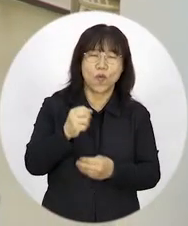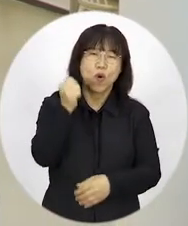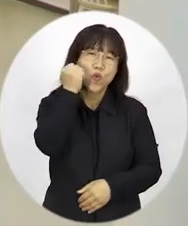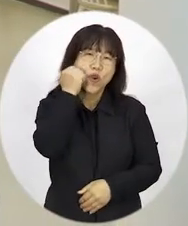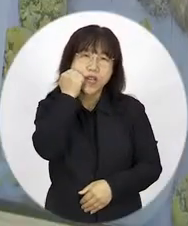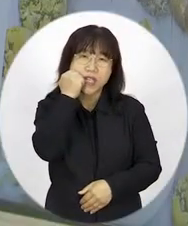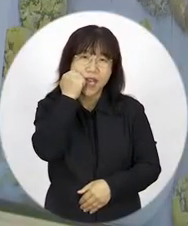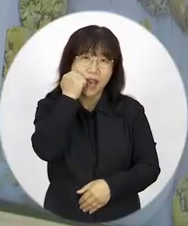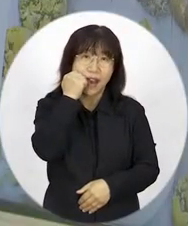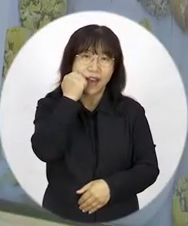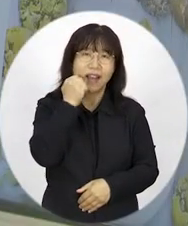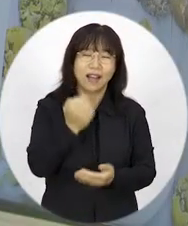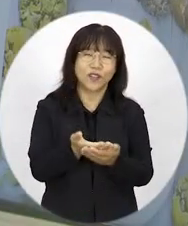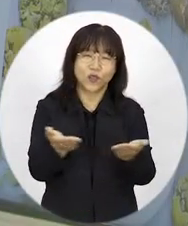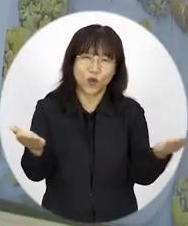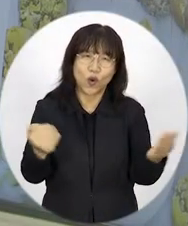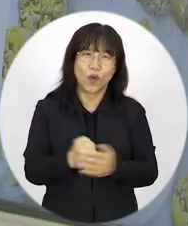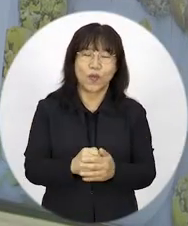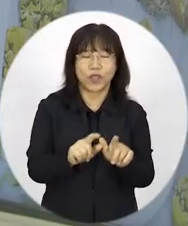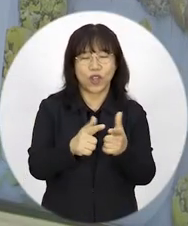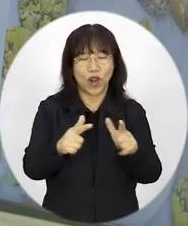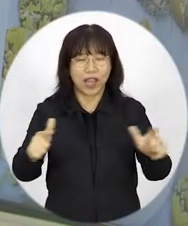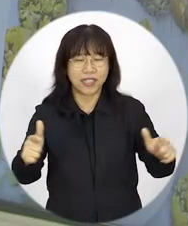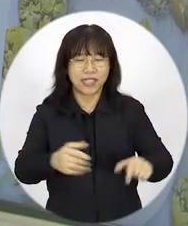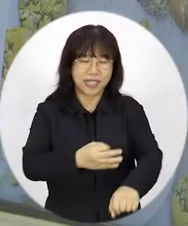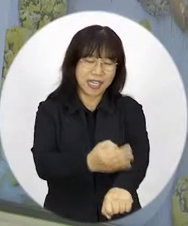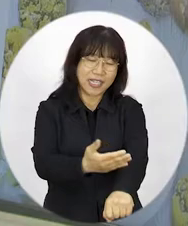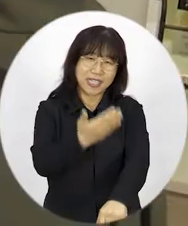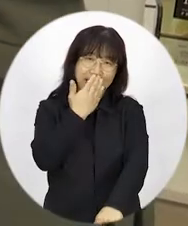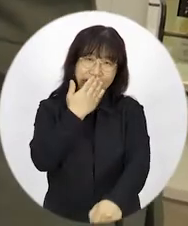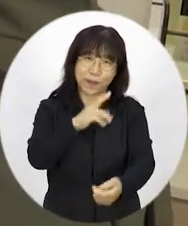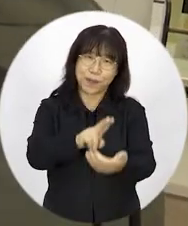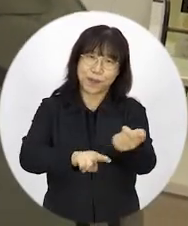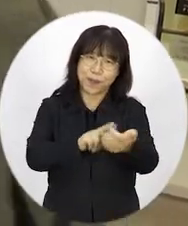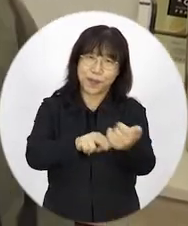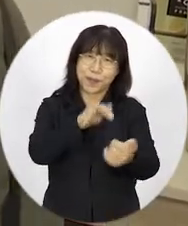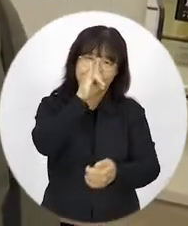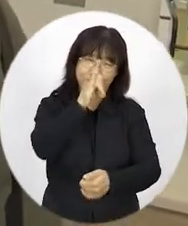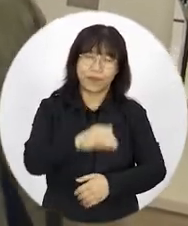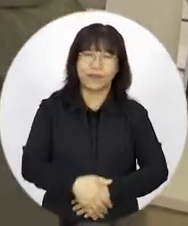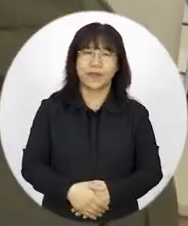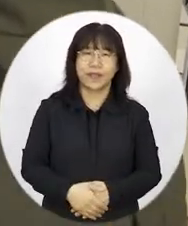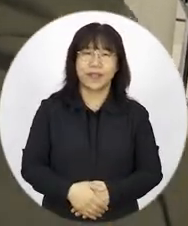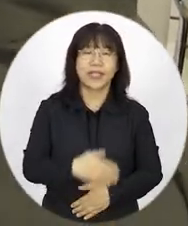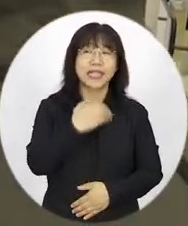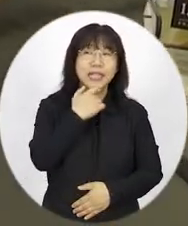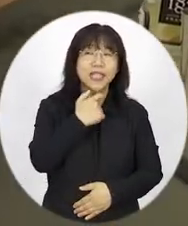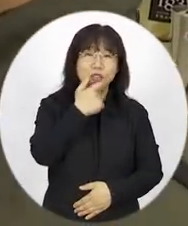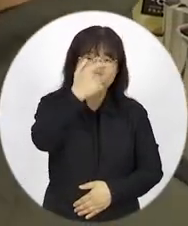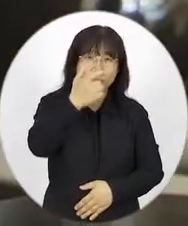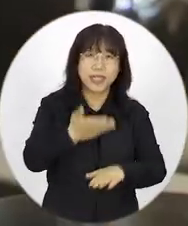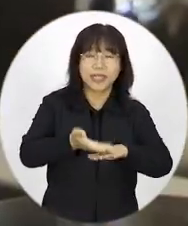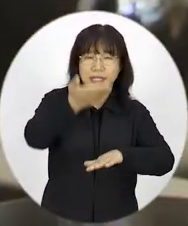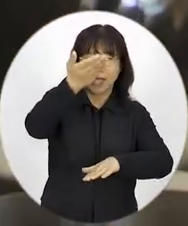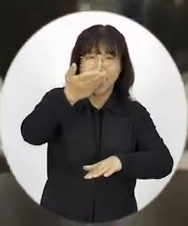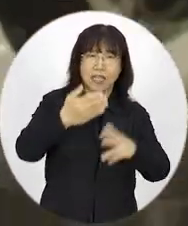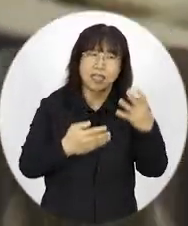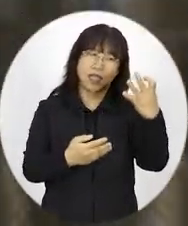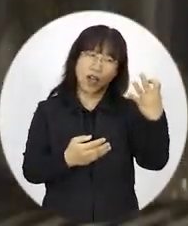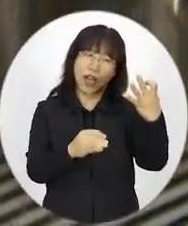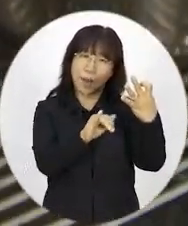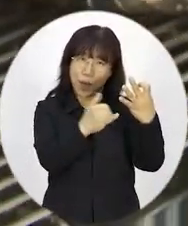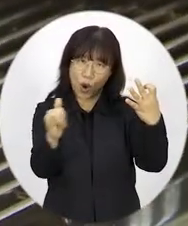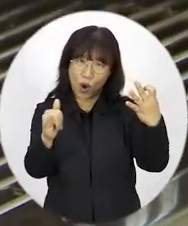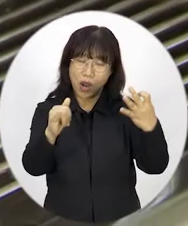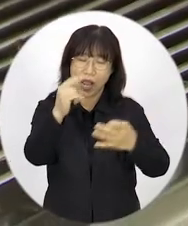등 디저트도 맛볼 수 있으며 스낵 등 다양한 간식거리도 판매하고 있습니다. 만 60세 이상의 어르신